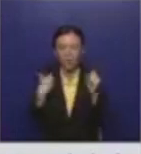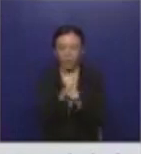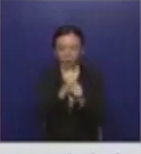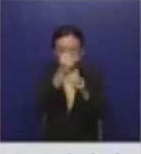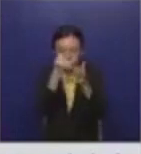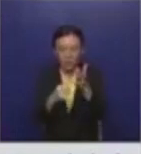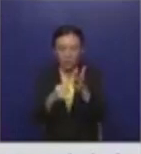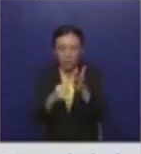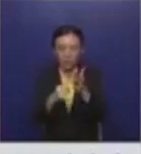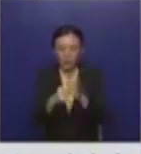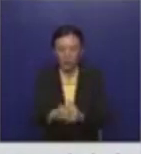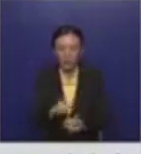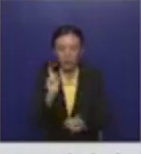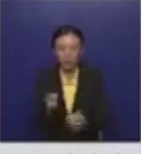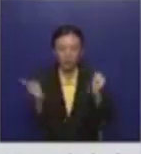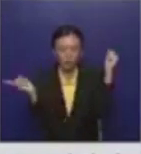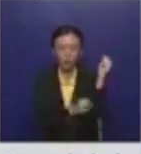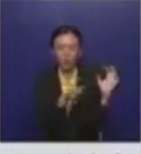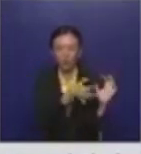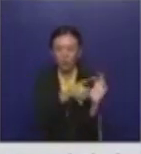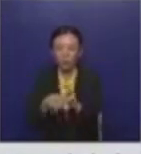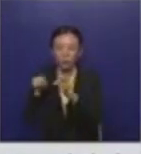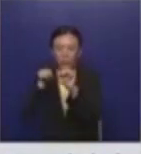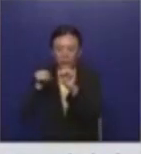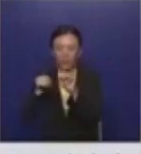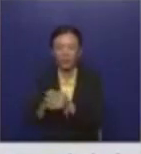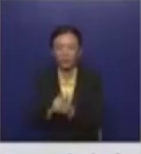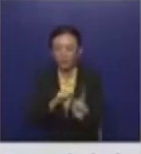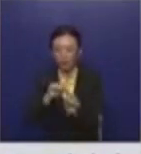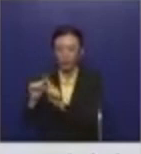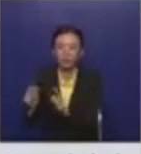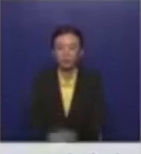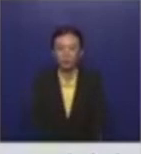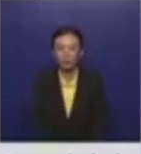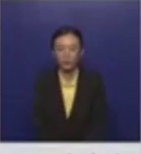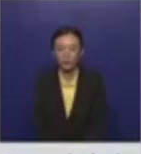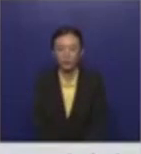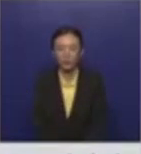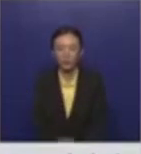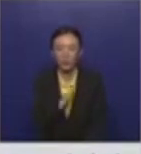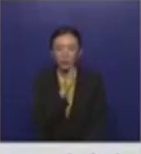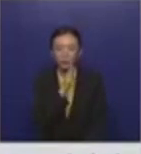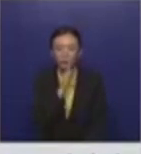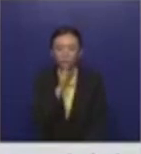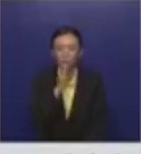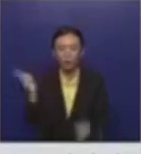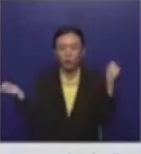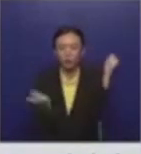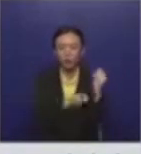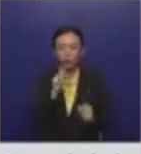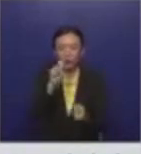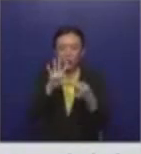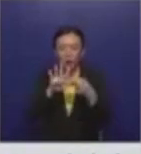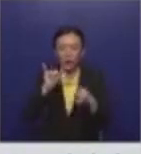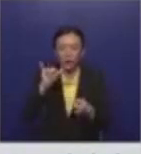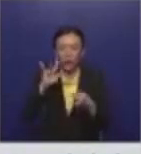ตามมาตราที่เกี่ยวข้องด้วยเอากฎกระทรวงไปบังคับให้ได้รับโทษอาญาผมไม่แน่ใจว่าค